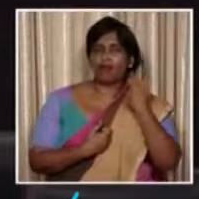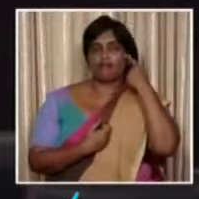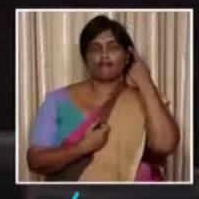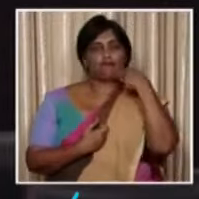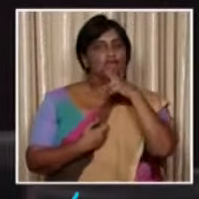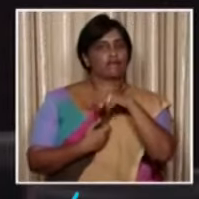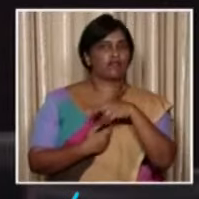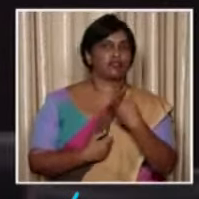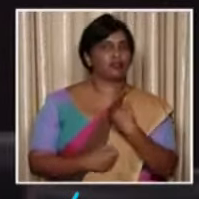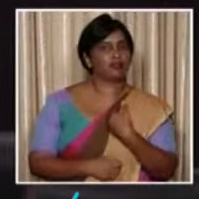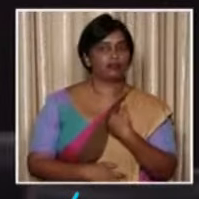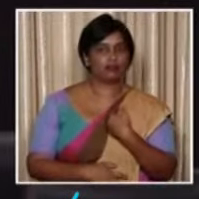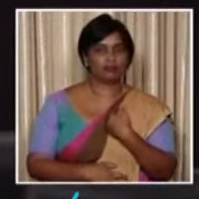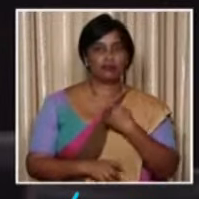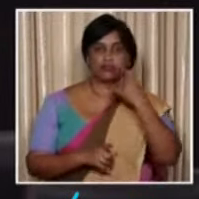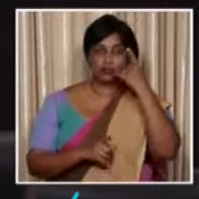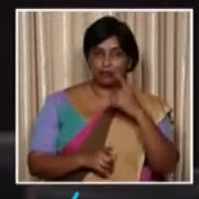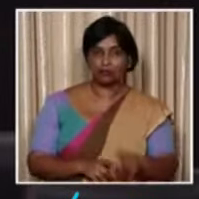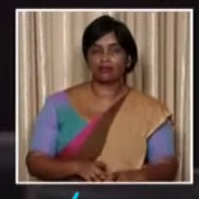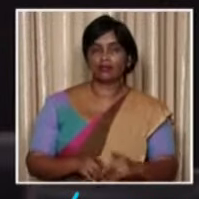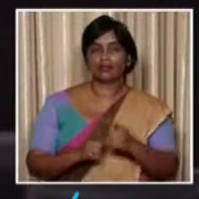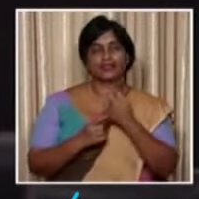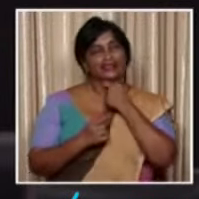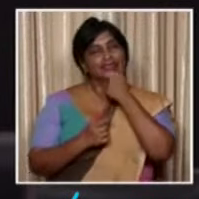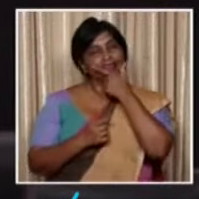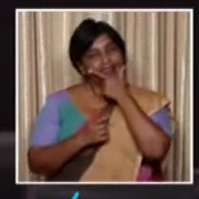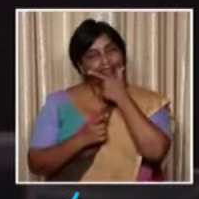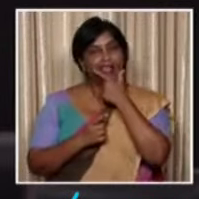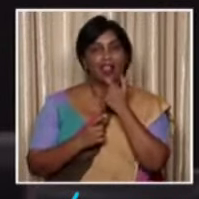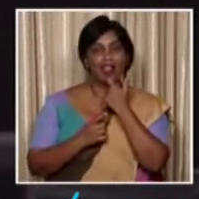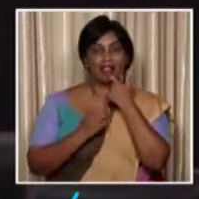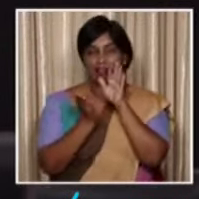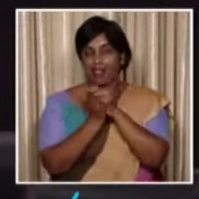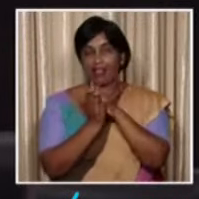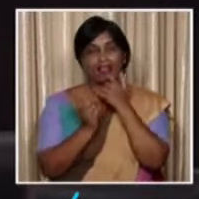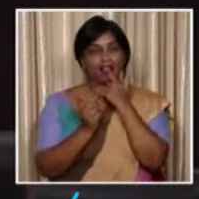ආවා ඒ වෙනුවෙන් දත් 32 මැද ඉන්න දිව වගේ